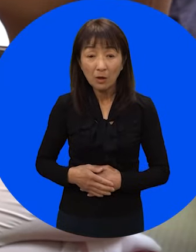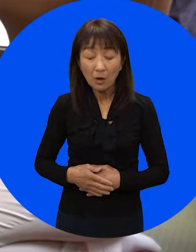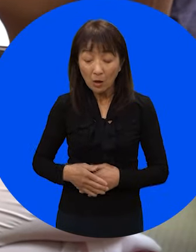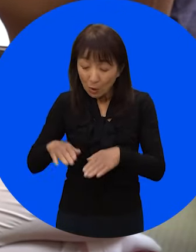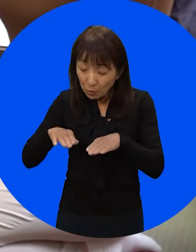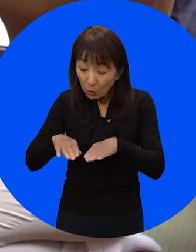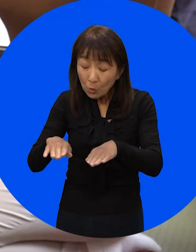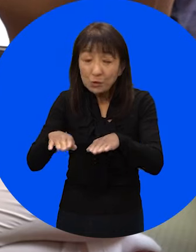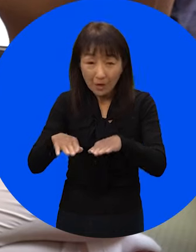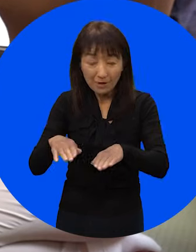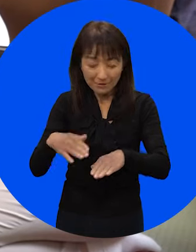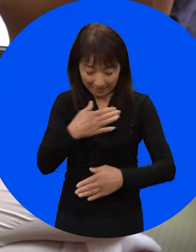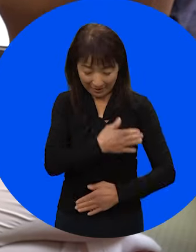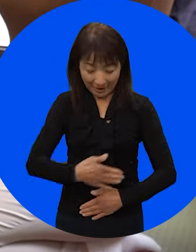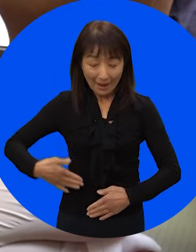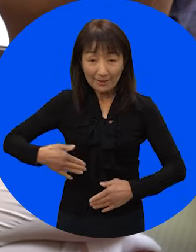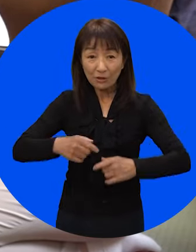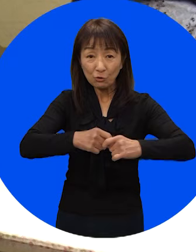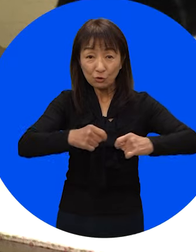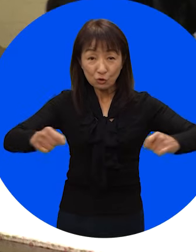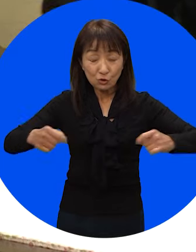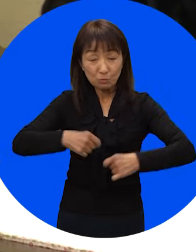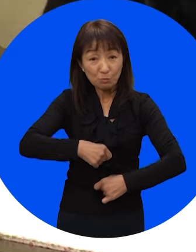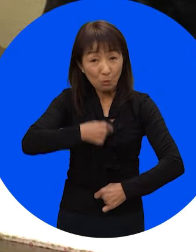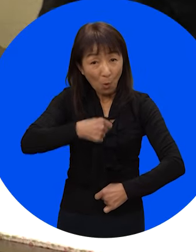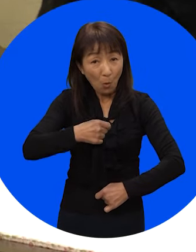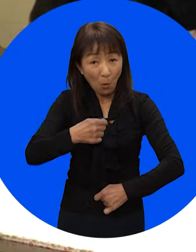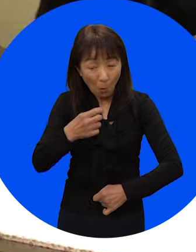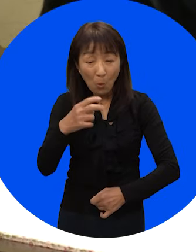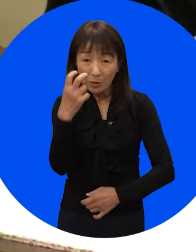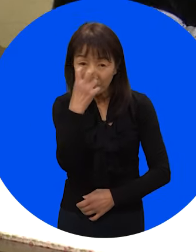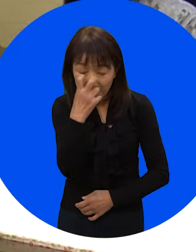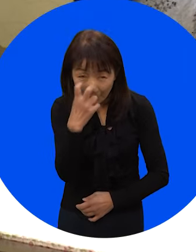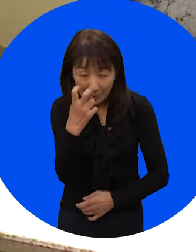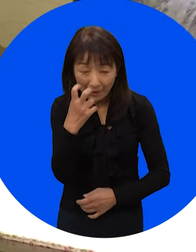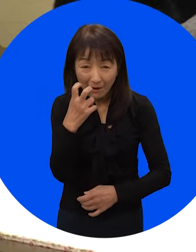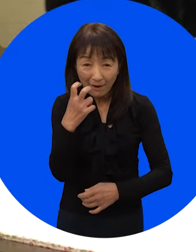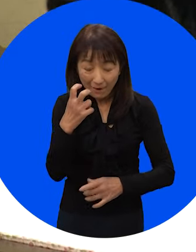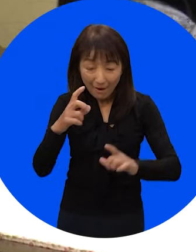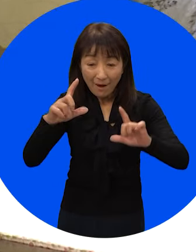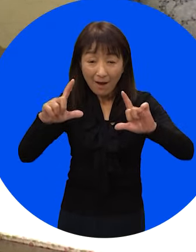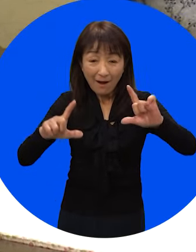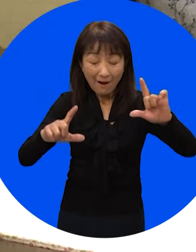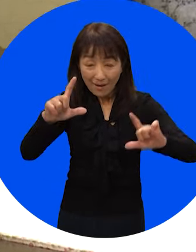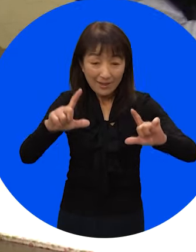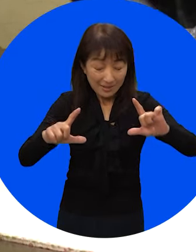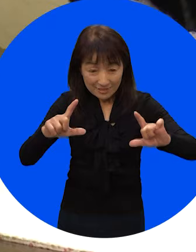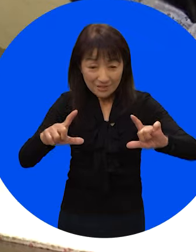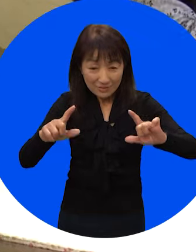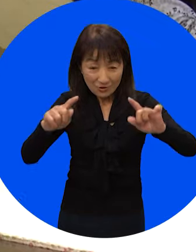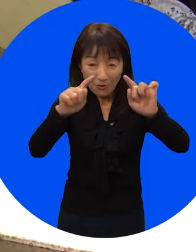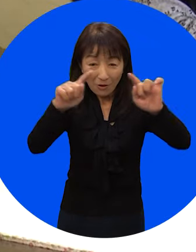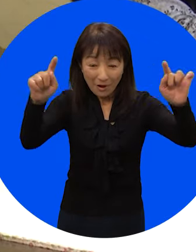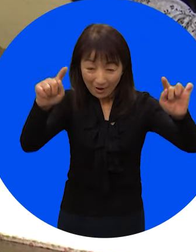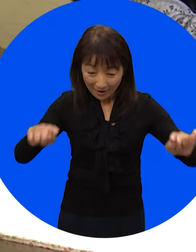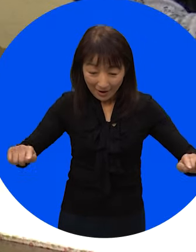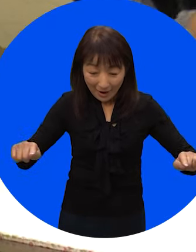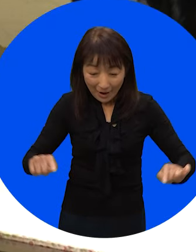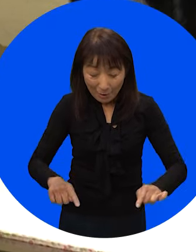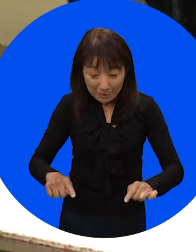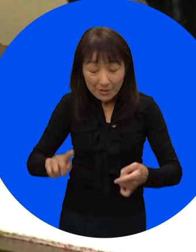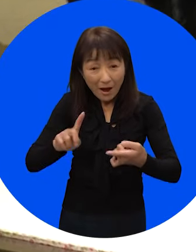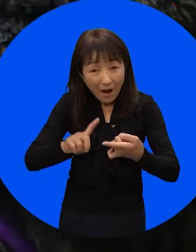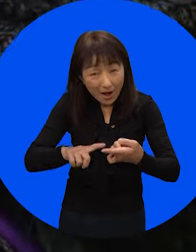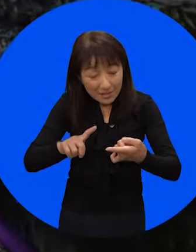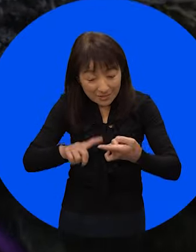も寸法を測って型紙を起こして、その型紙の通りにその切った布に沿って縫えば出来上がるん